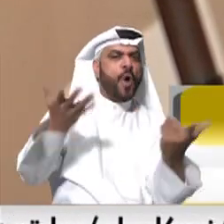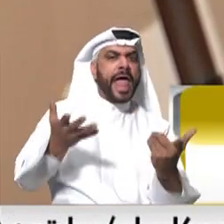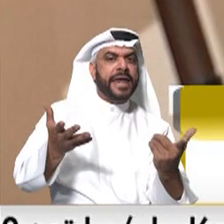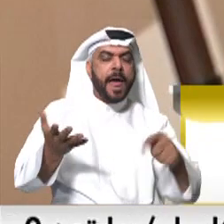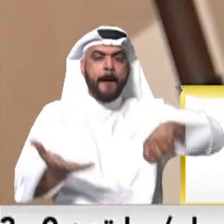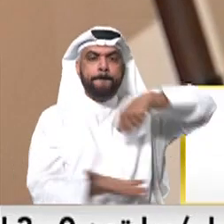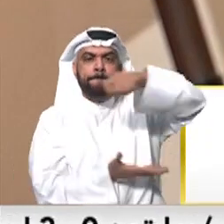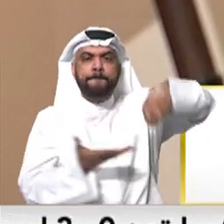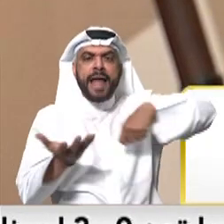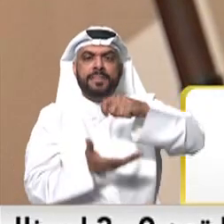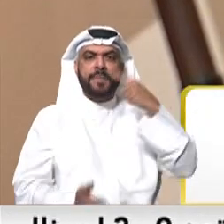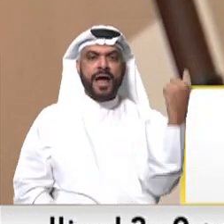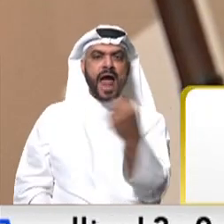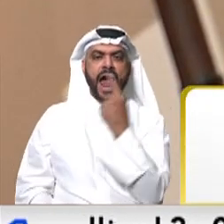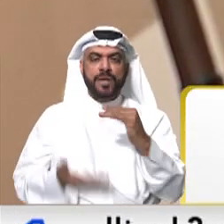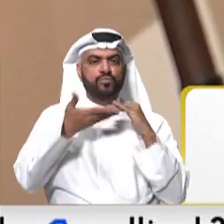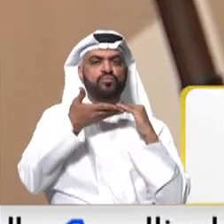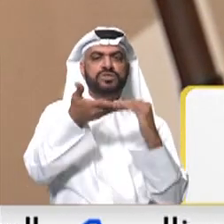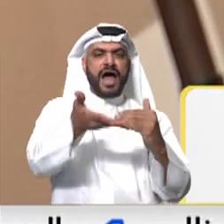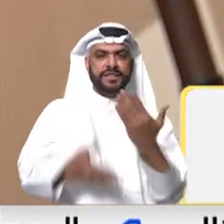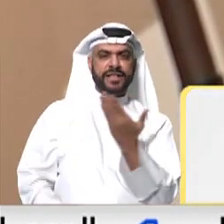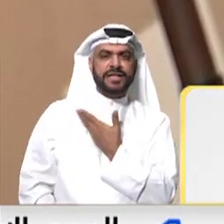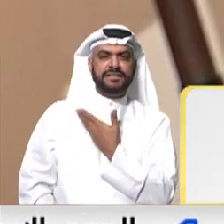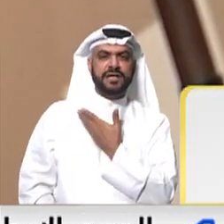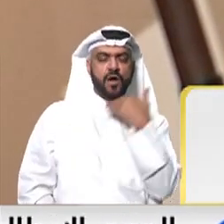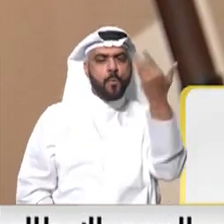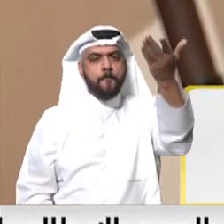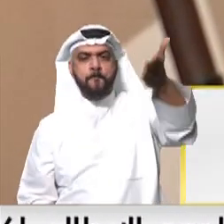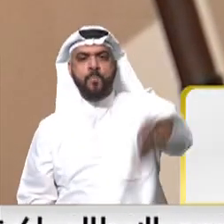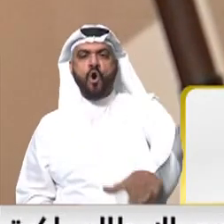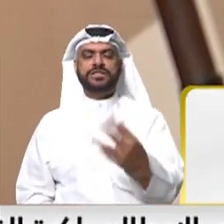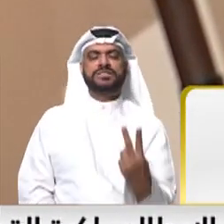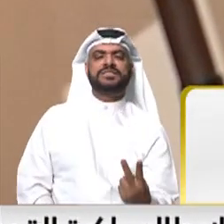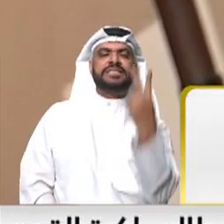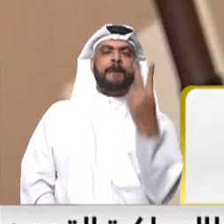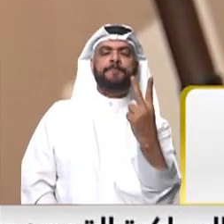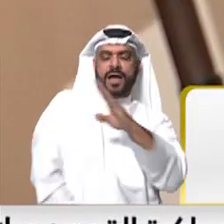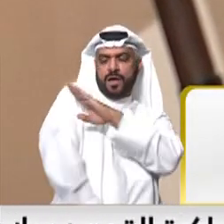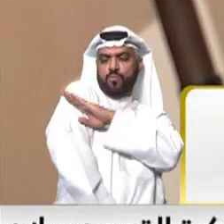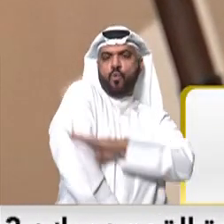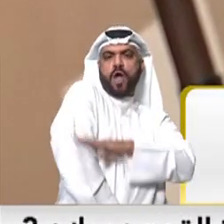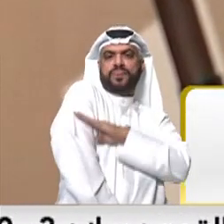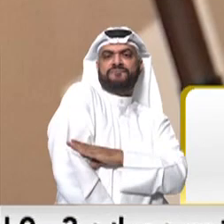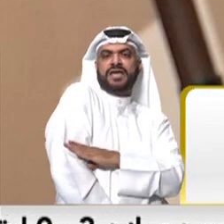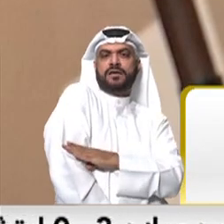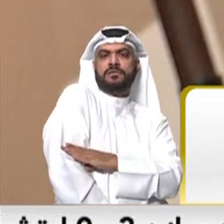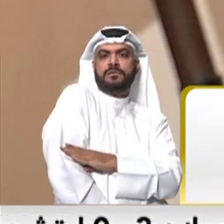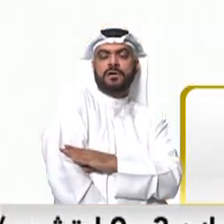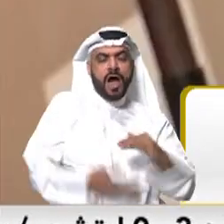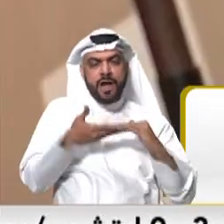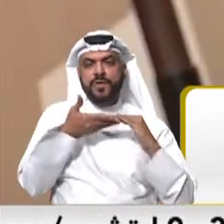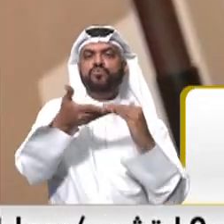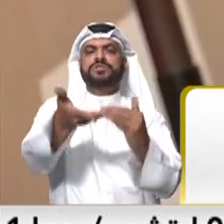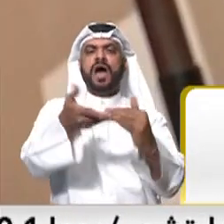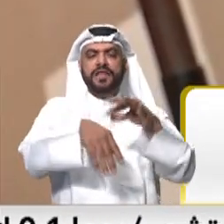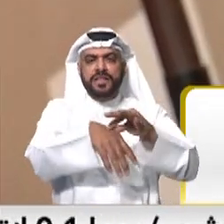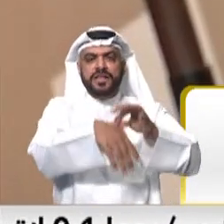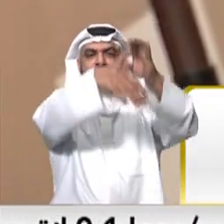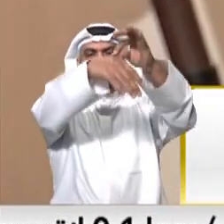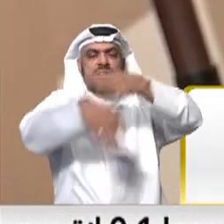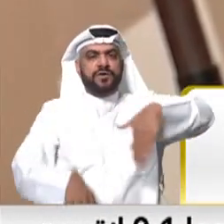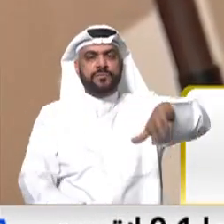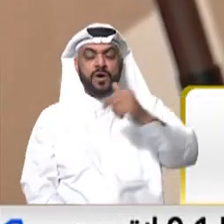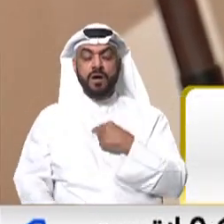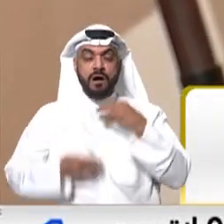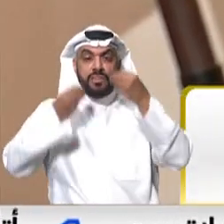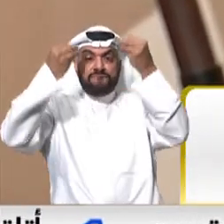الناس مخاوف لبعض الوقت بشأن ما يحدث فيما يتعلق بالعاملين في المجال الإنساني. لقد كان هذا